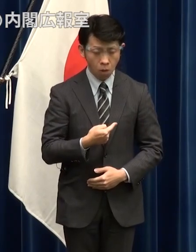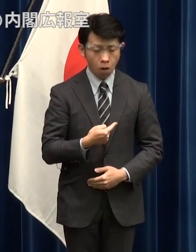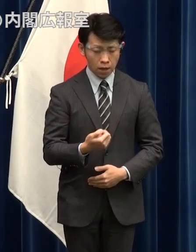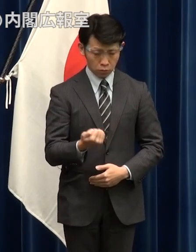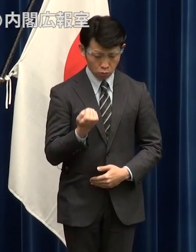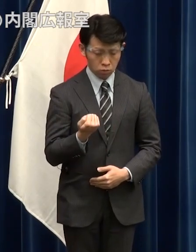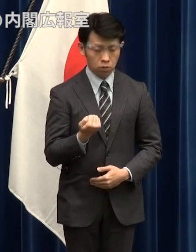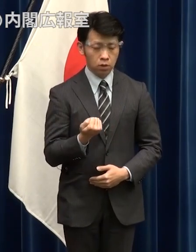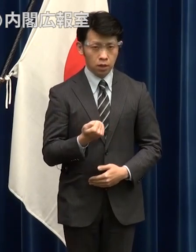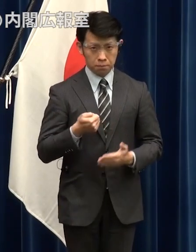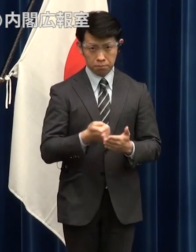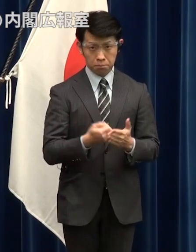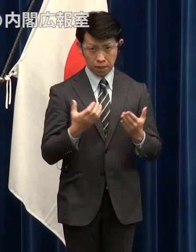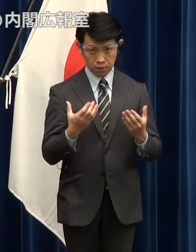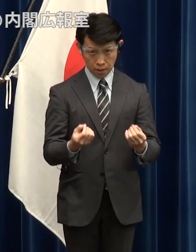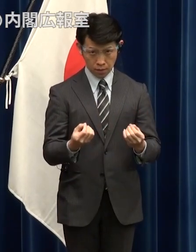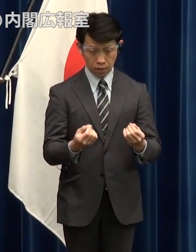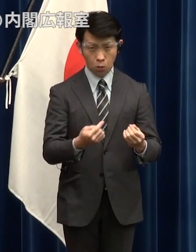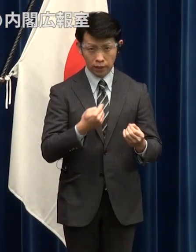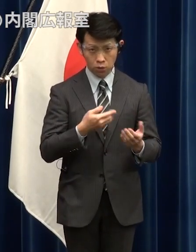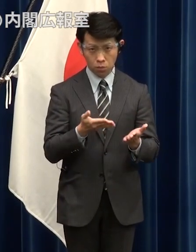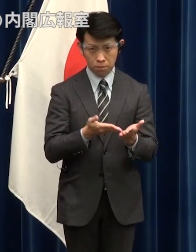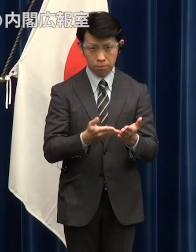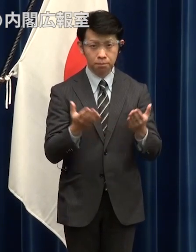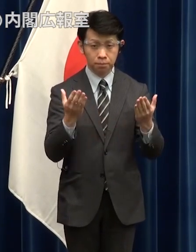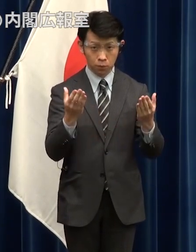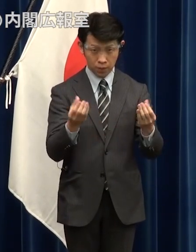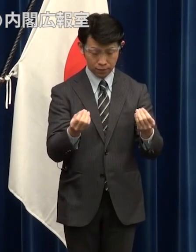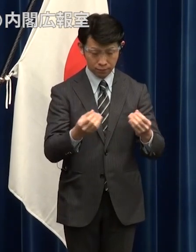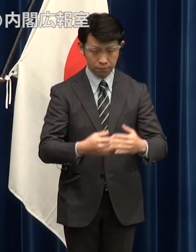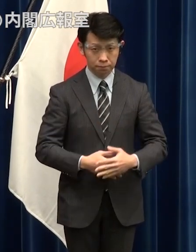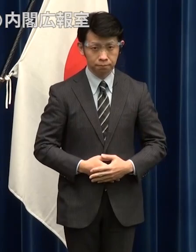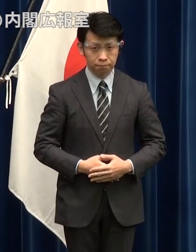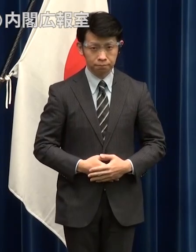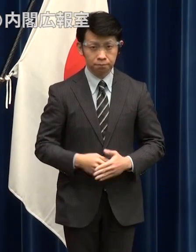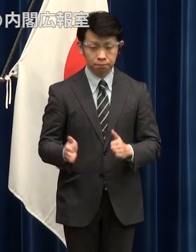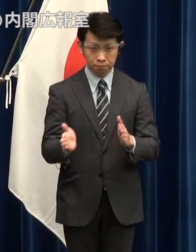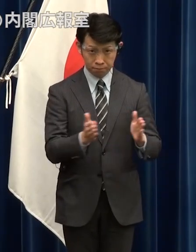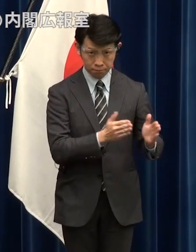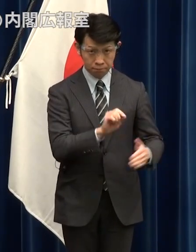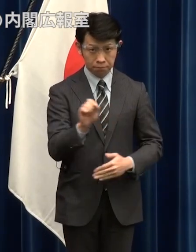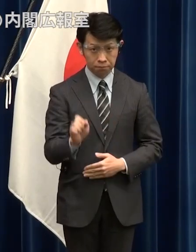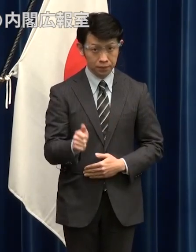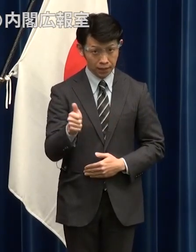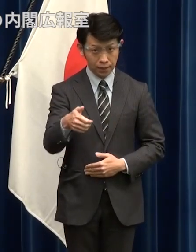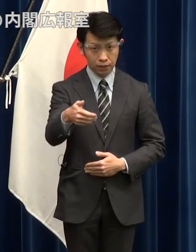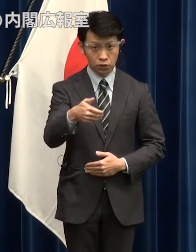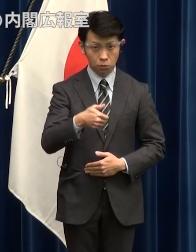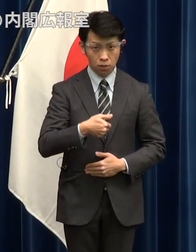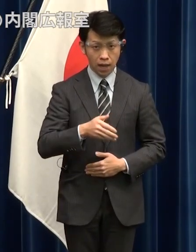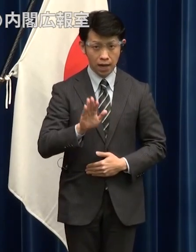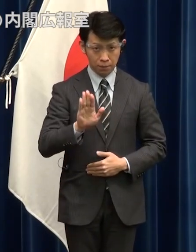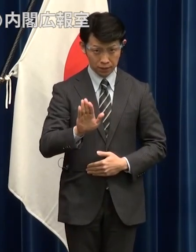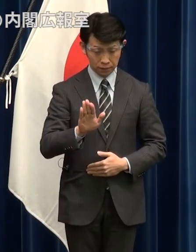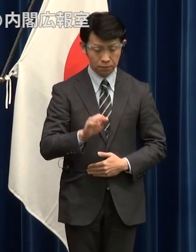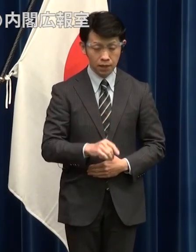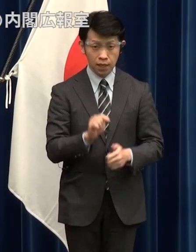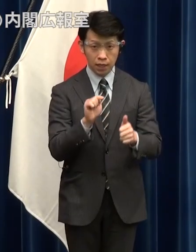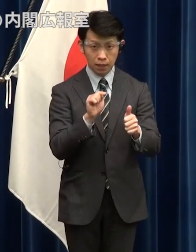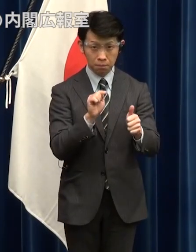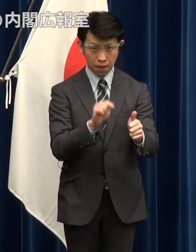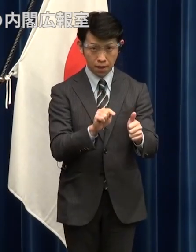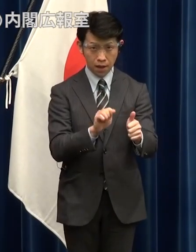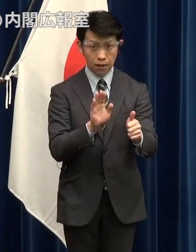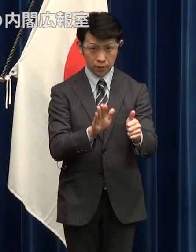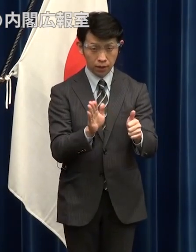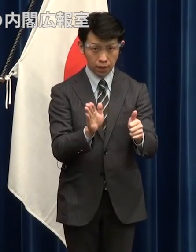いります。私からは以上です。 それではこれから皆様よりご質問をいただきます。指名を受けられました方